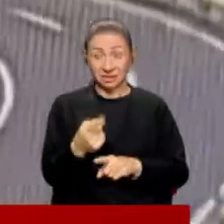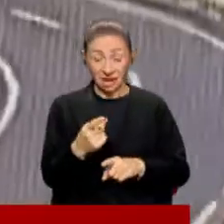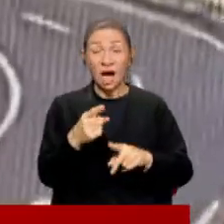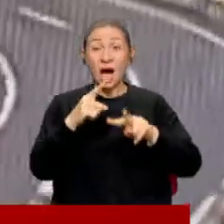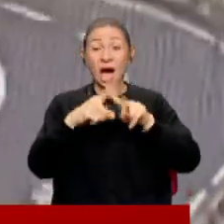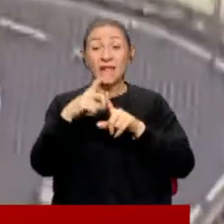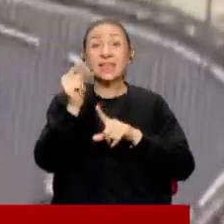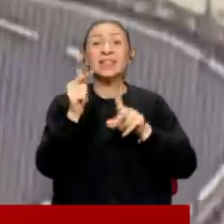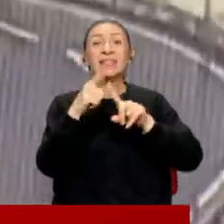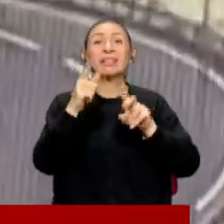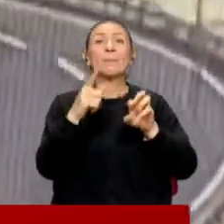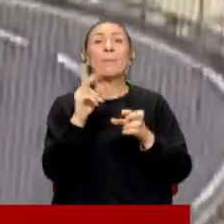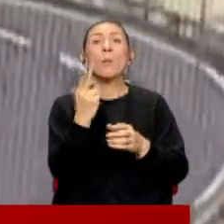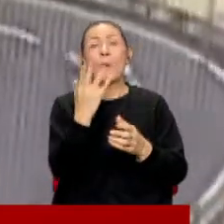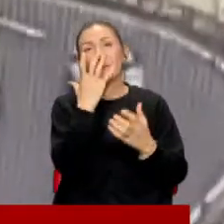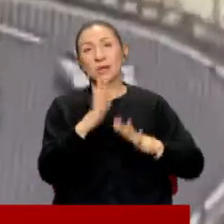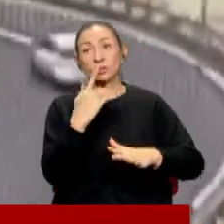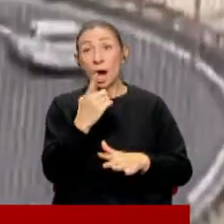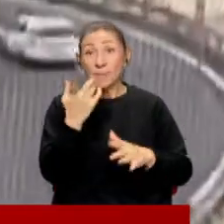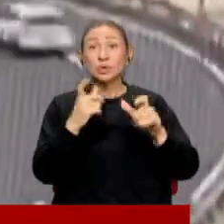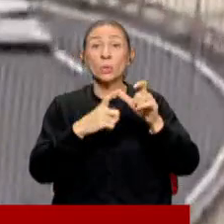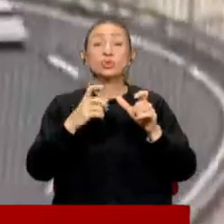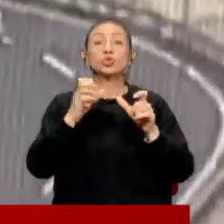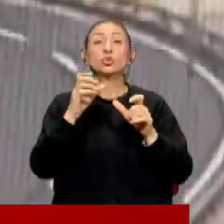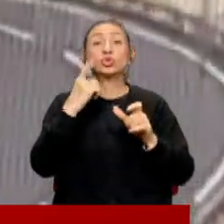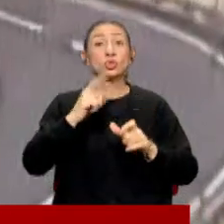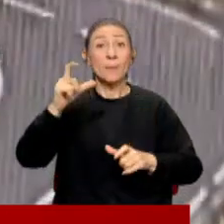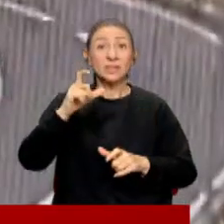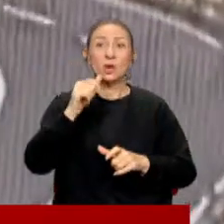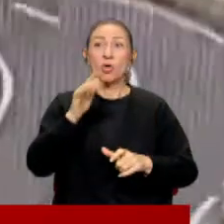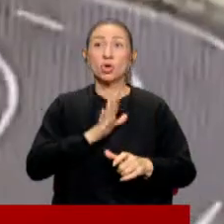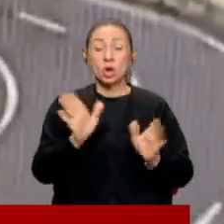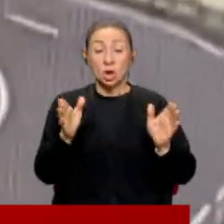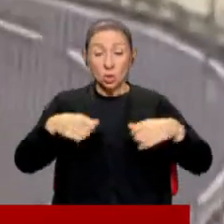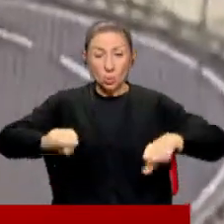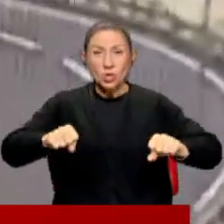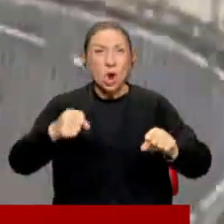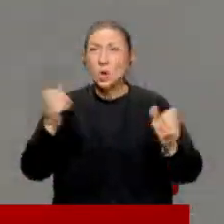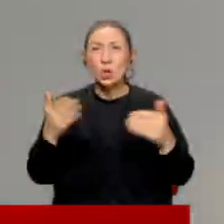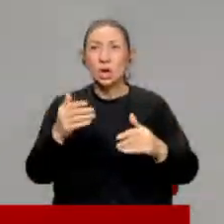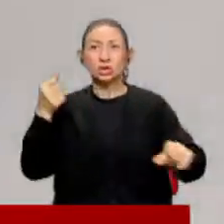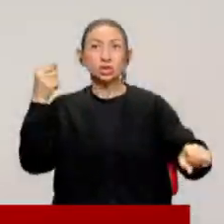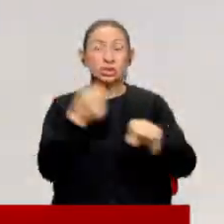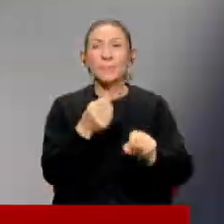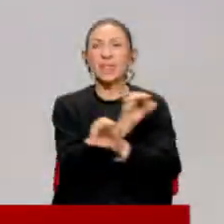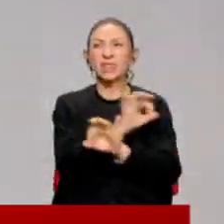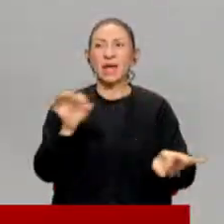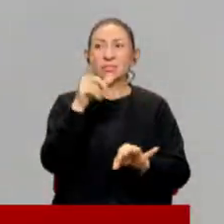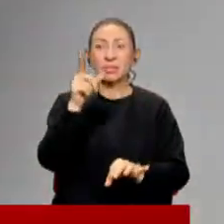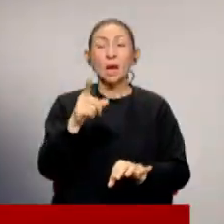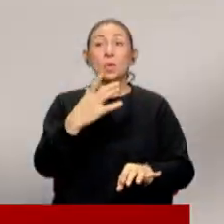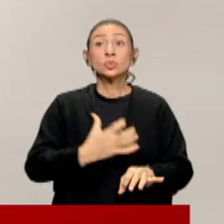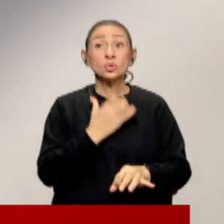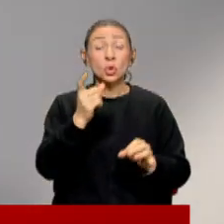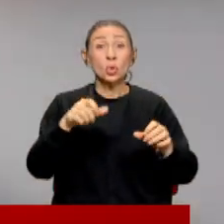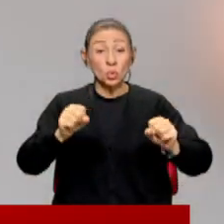tıp raporunun beklendiğini söyledi. Oysa Somali Cumhurbaşkanı'nın oğlunun kuryeye çarptığı bu görüntü net. Acılı aile olay yerinde